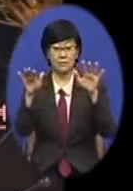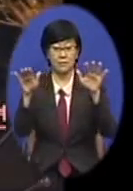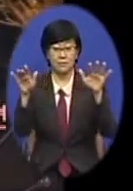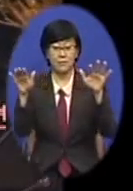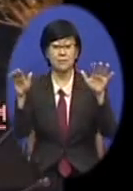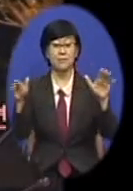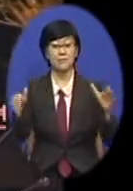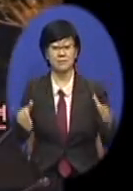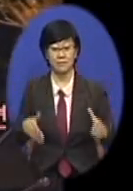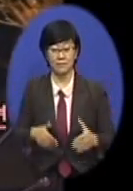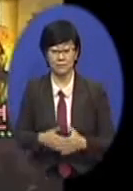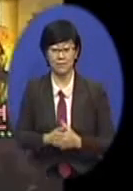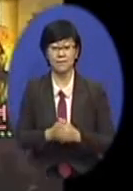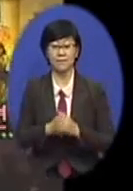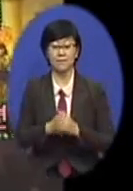허공에